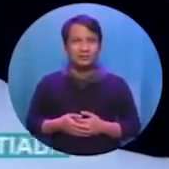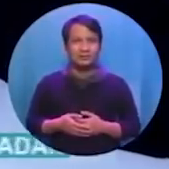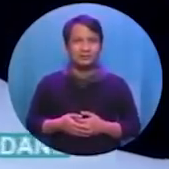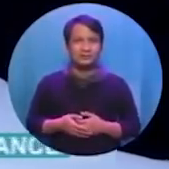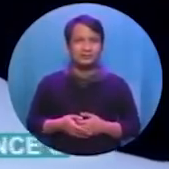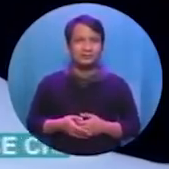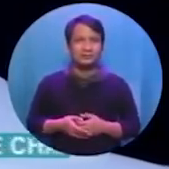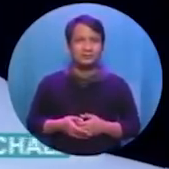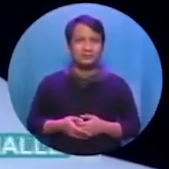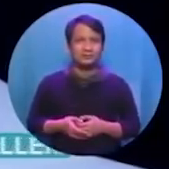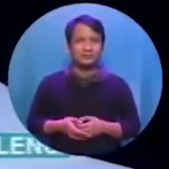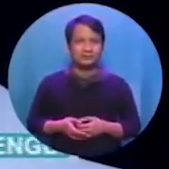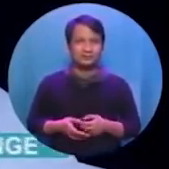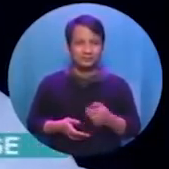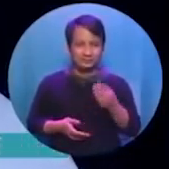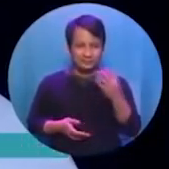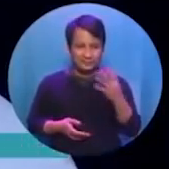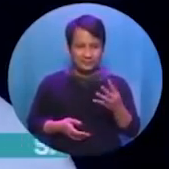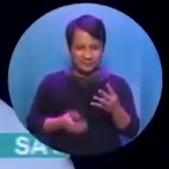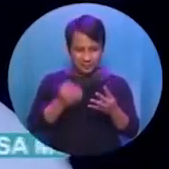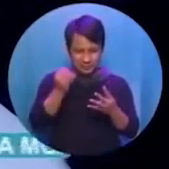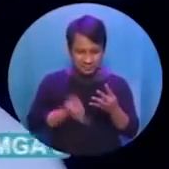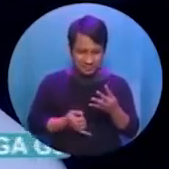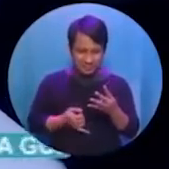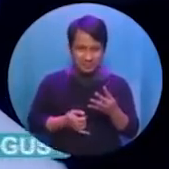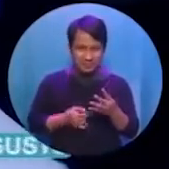time. Ano ba nangyari?